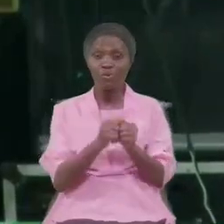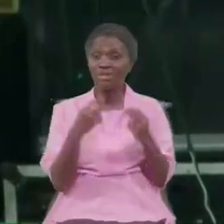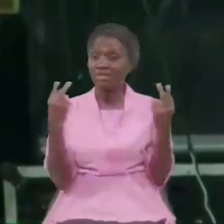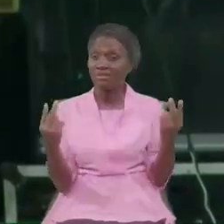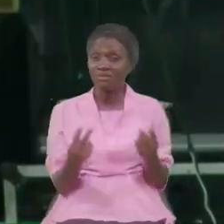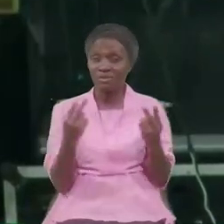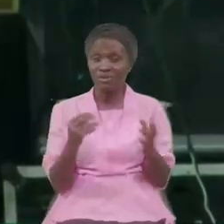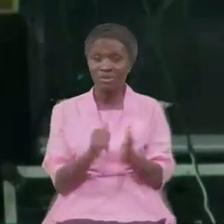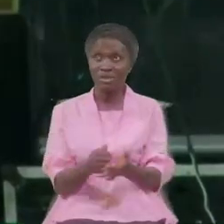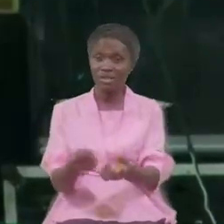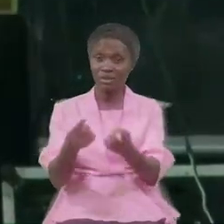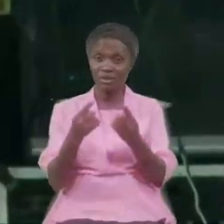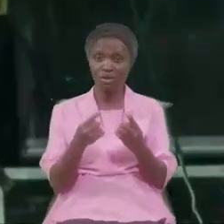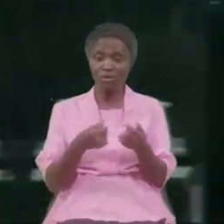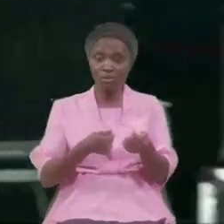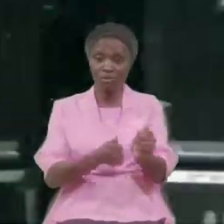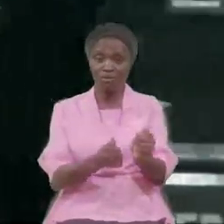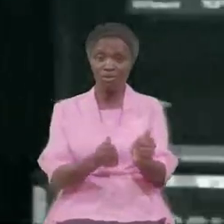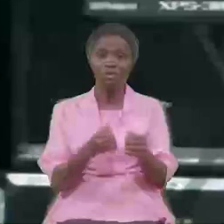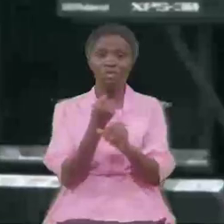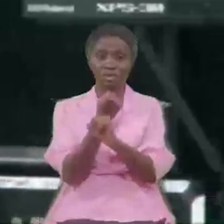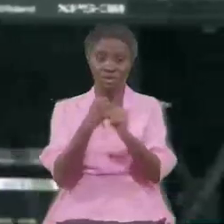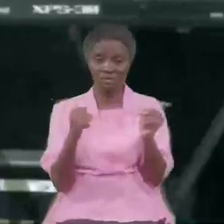Avec la victoire qui accompagne le salut,